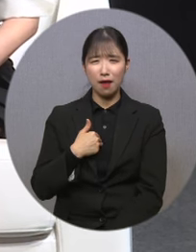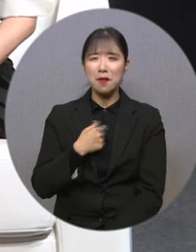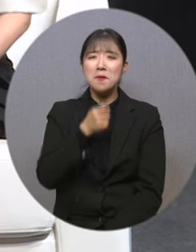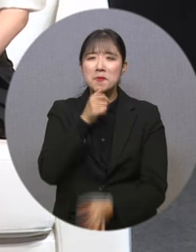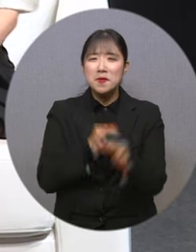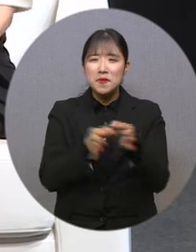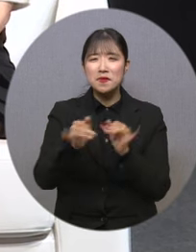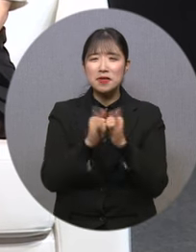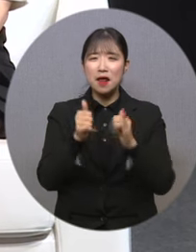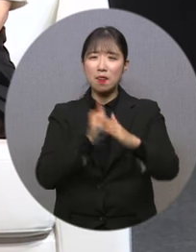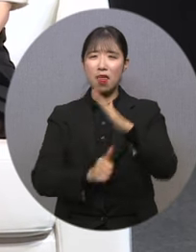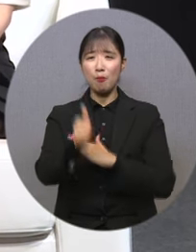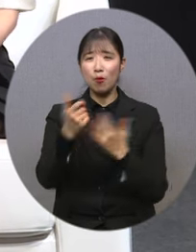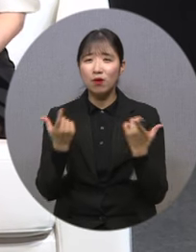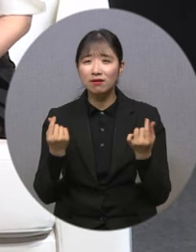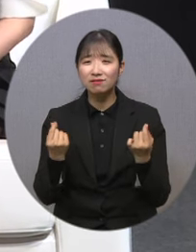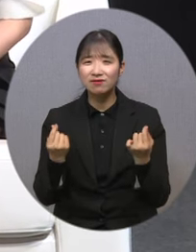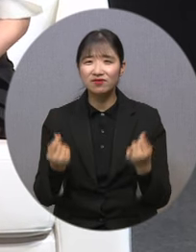같더니.